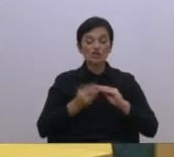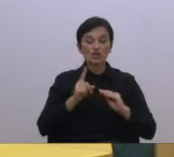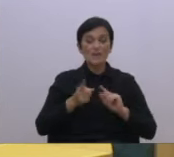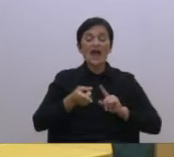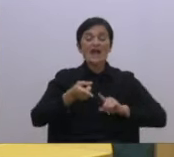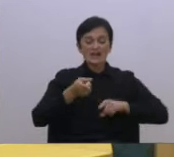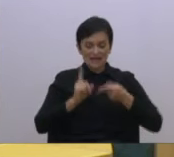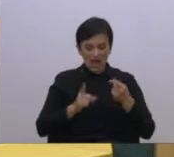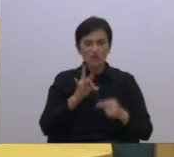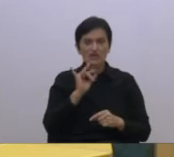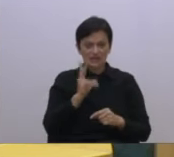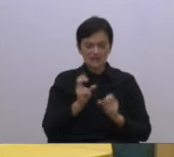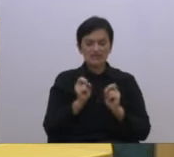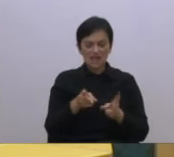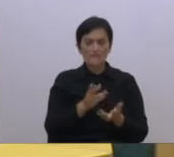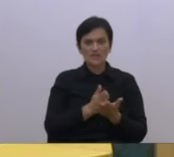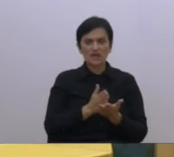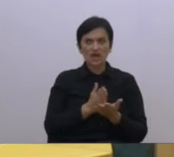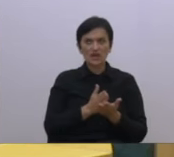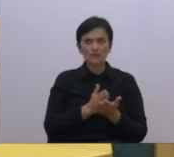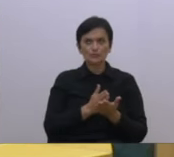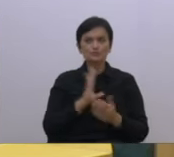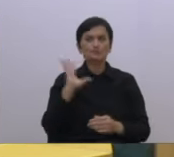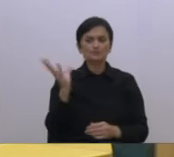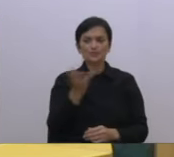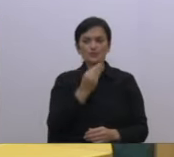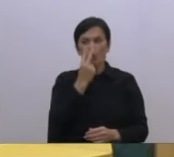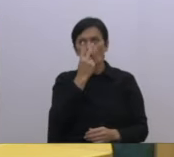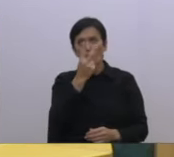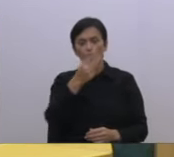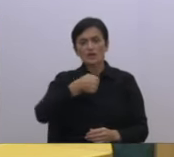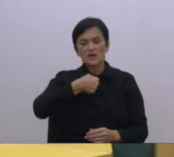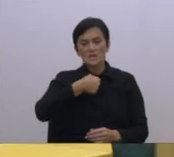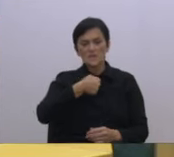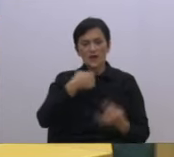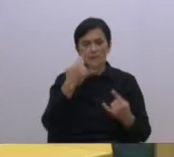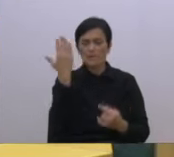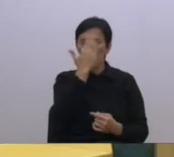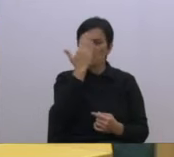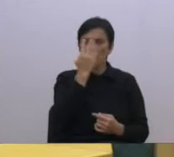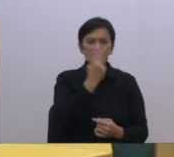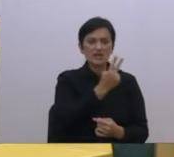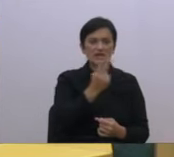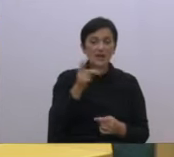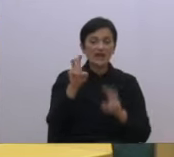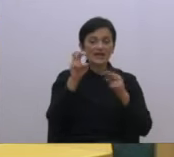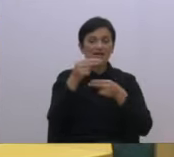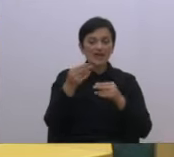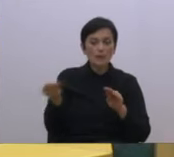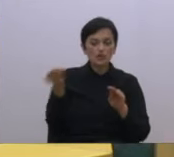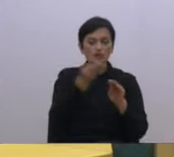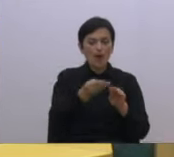რეალური რისკი და საფრთხე. ყველა უყურებთ მედიას, ვაკვირდებით ფილმებს, როგორ ხდება ნენელ ამ თემის